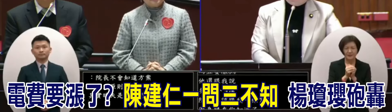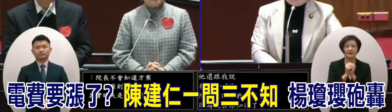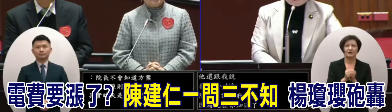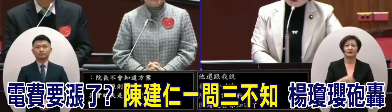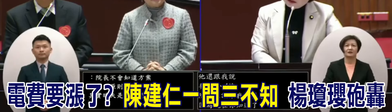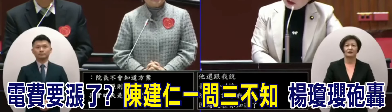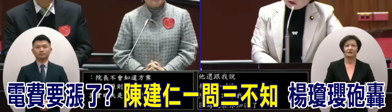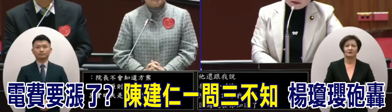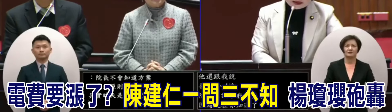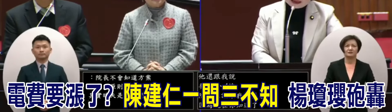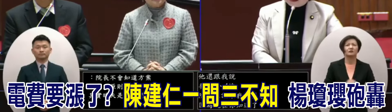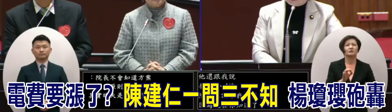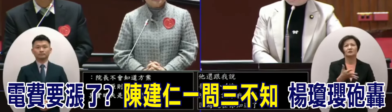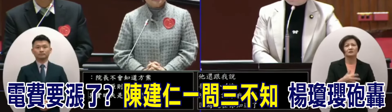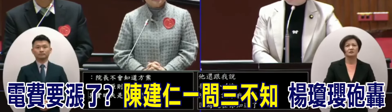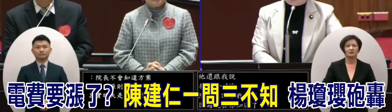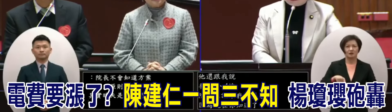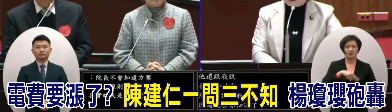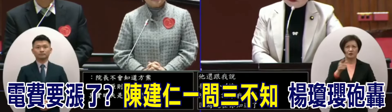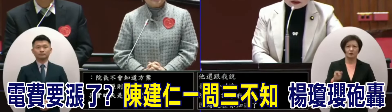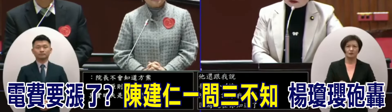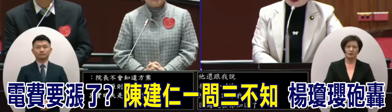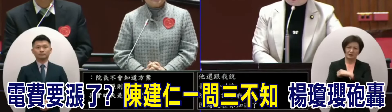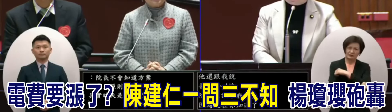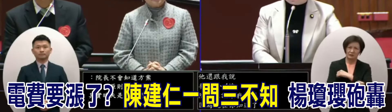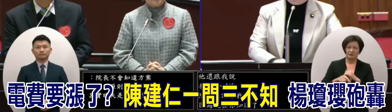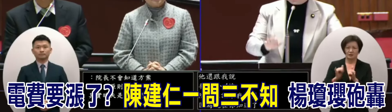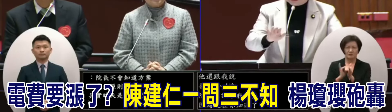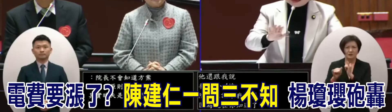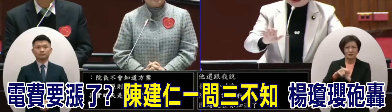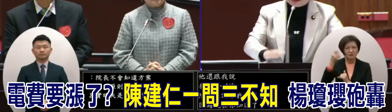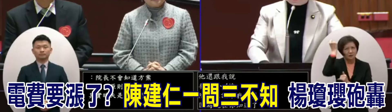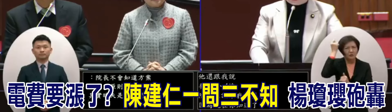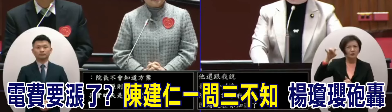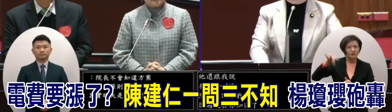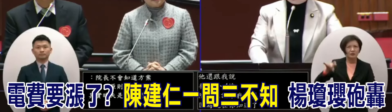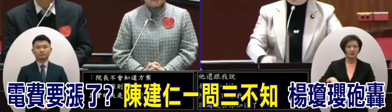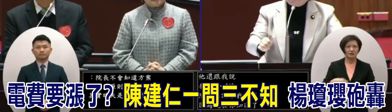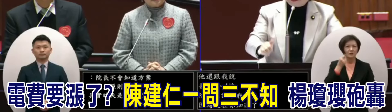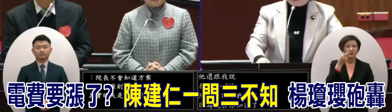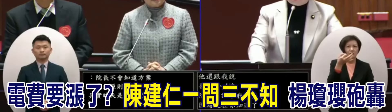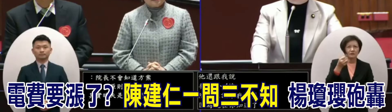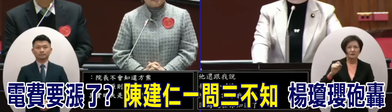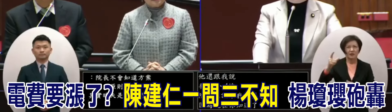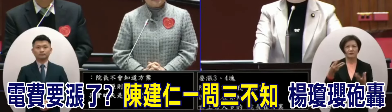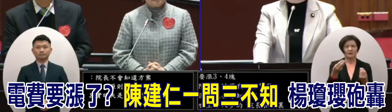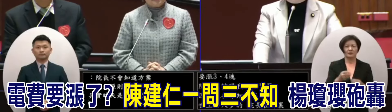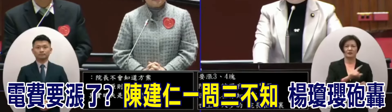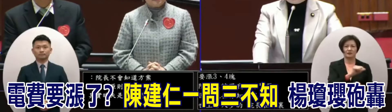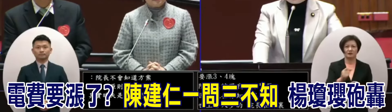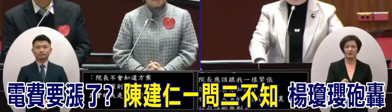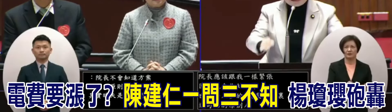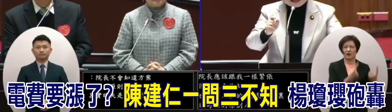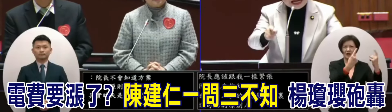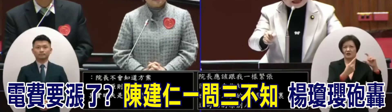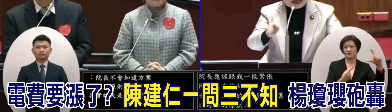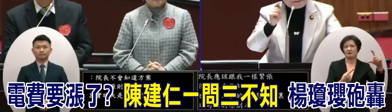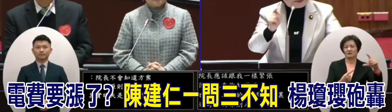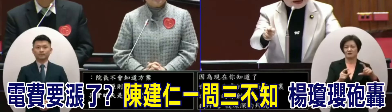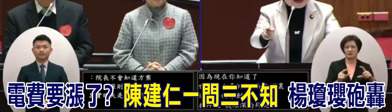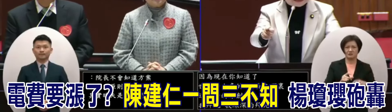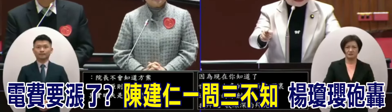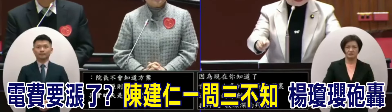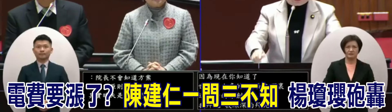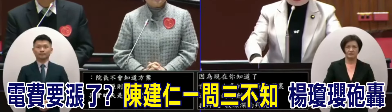我因为我们在基层，我们知道民生非常的痛苦，薪资没涨， 通膨的很严重，你要一涨，